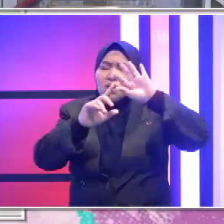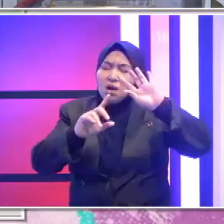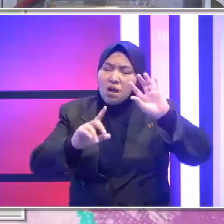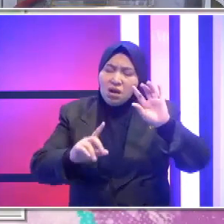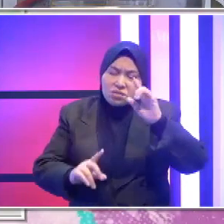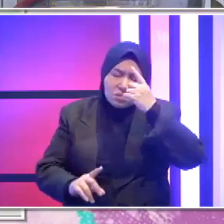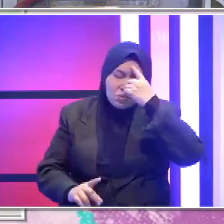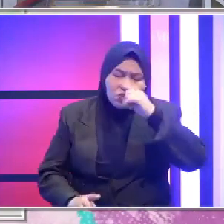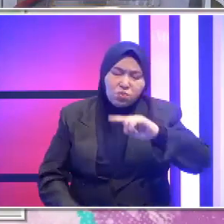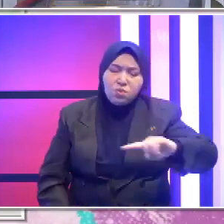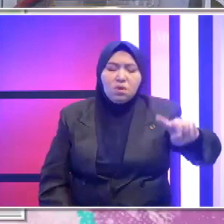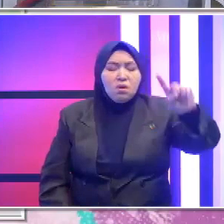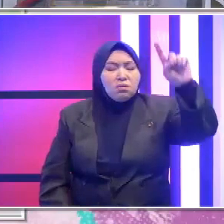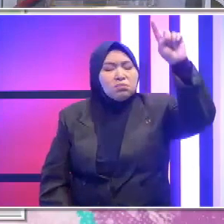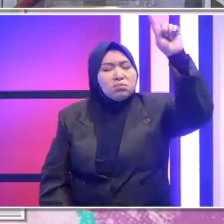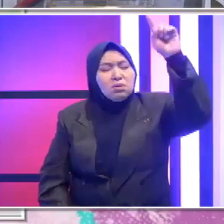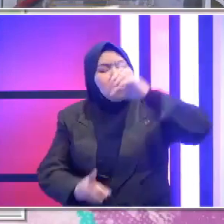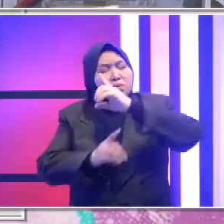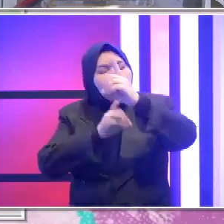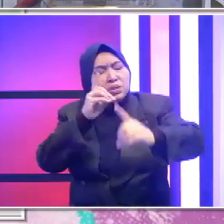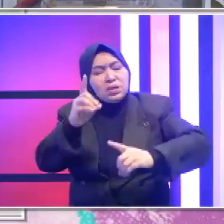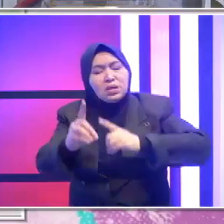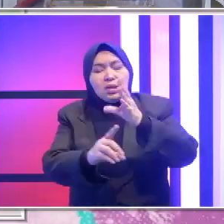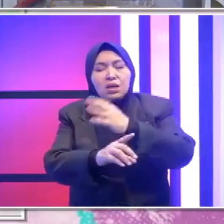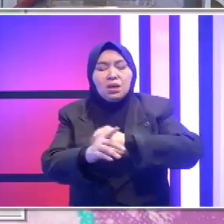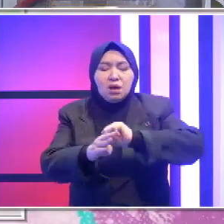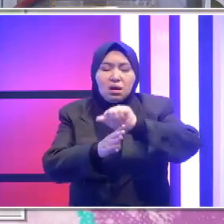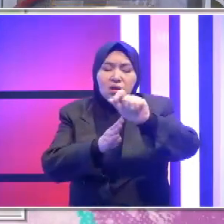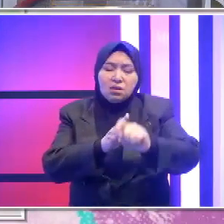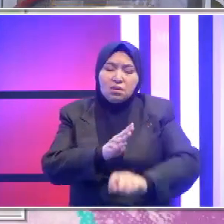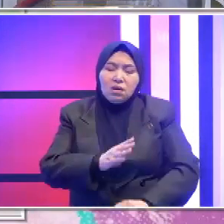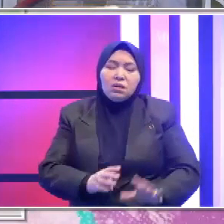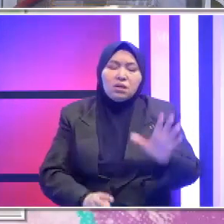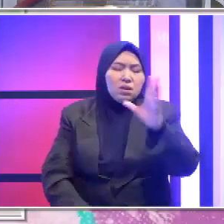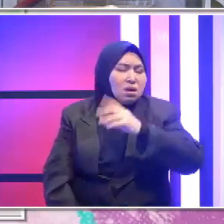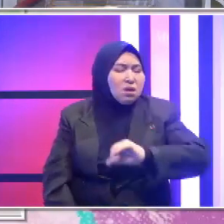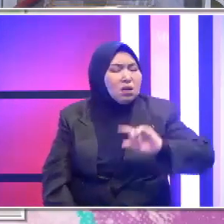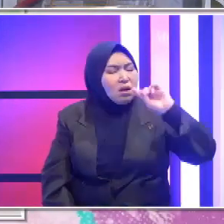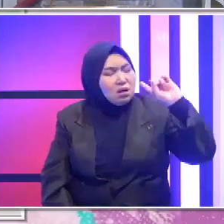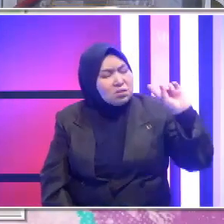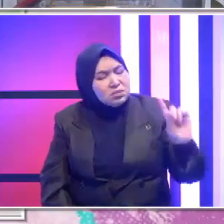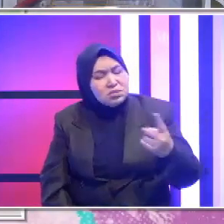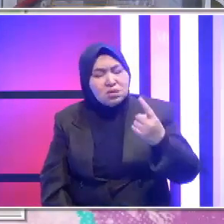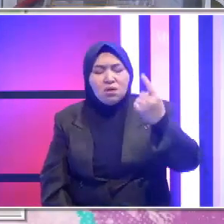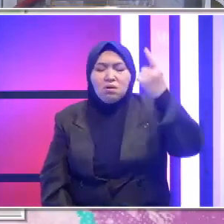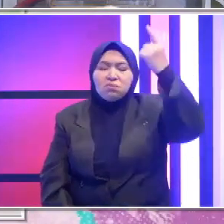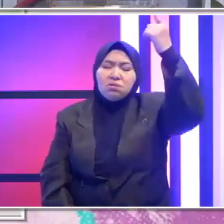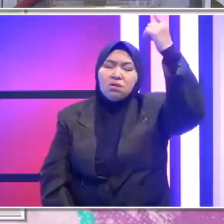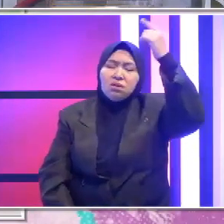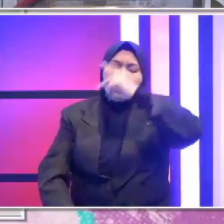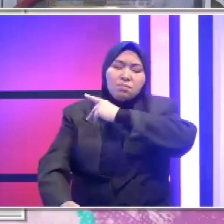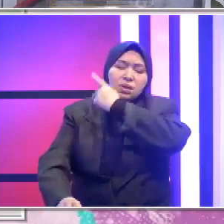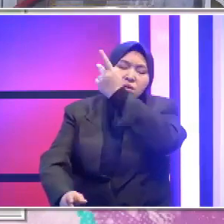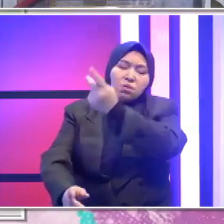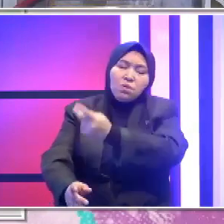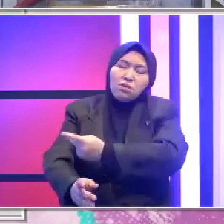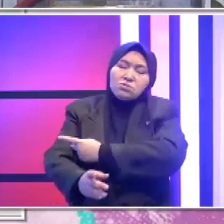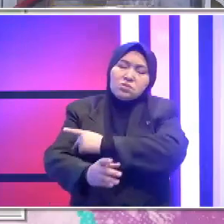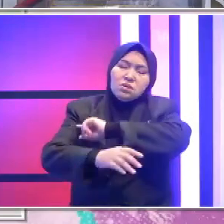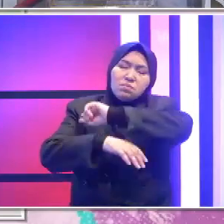Lula Wal akhiroh walaupun hukmu